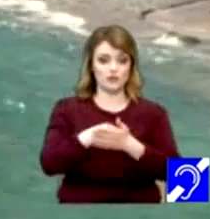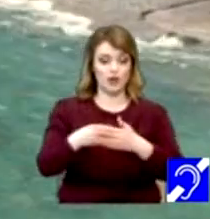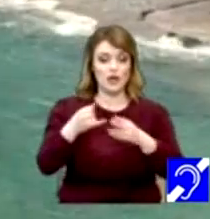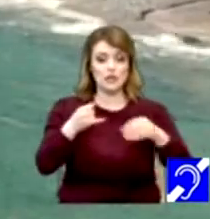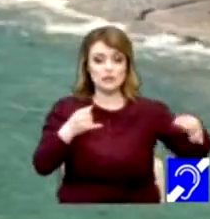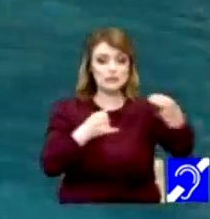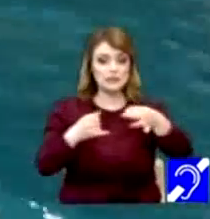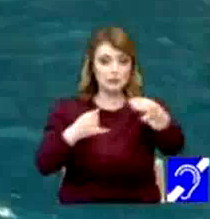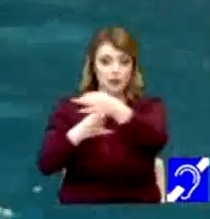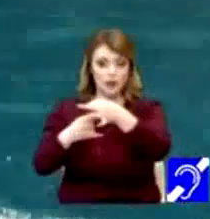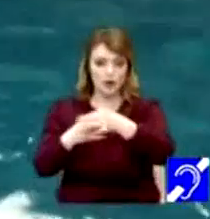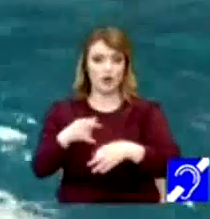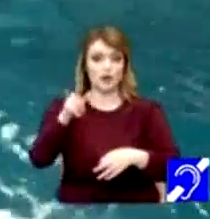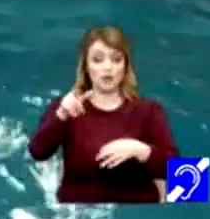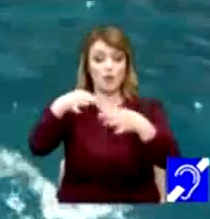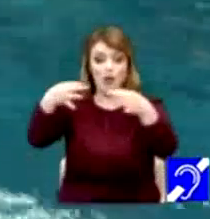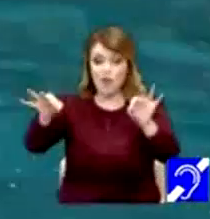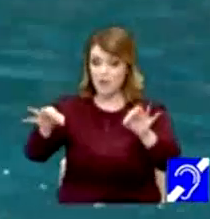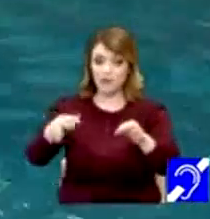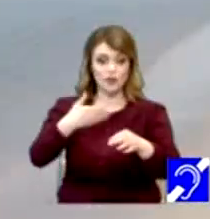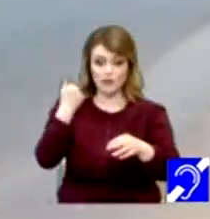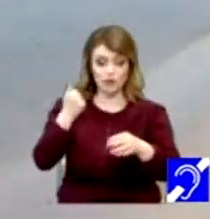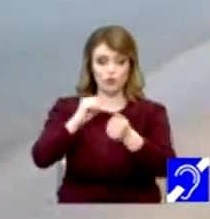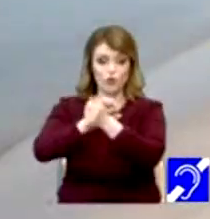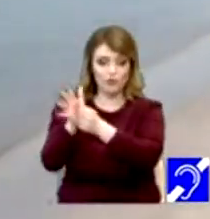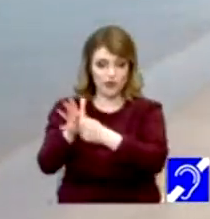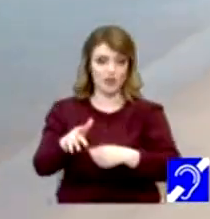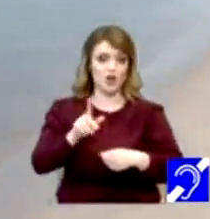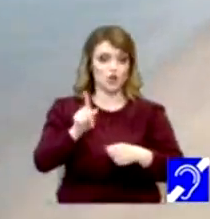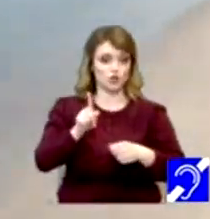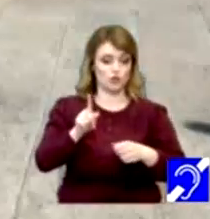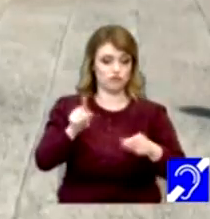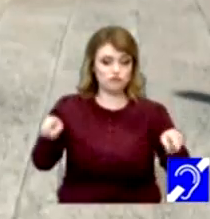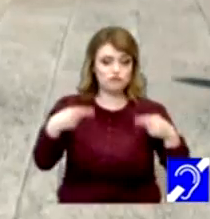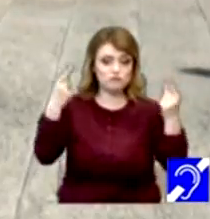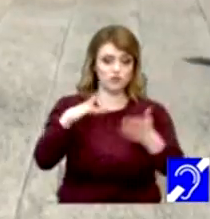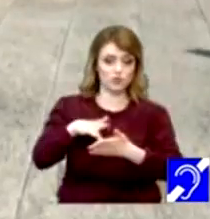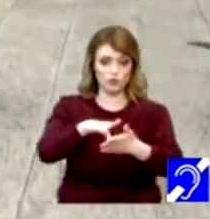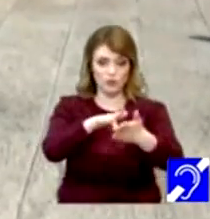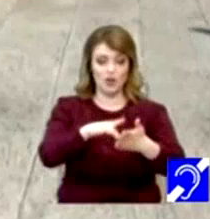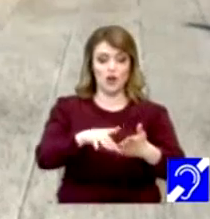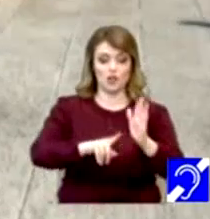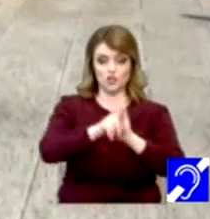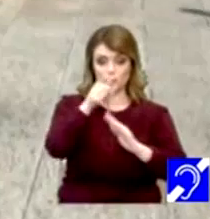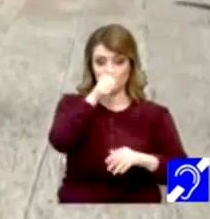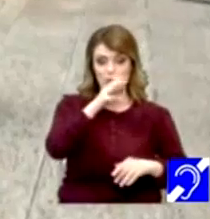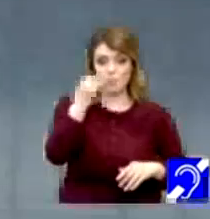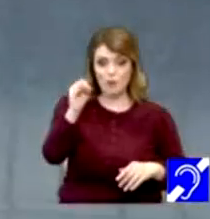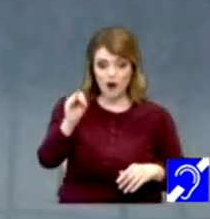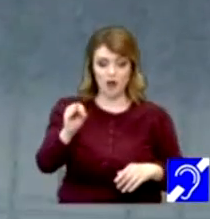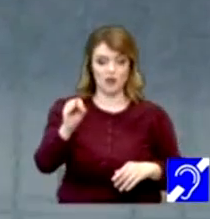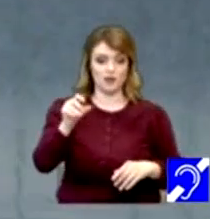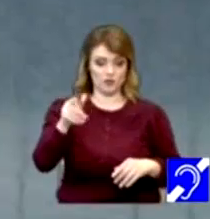precum Capri ca fiind libere de COVID pentru a încuraja turismul. Marea redeschidere ar putea fi la începutul lunii iunie, când este